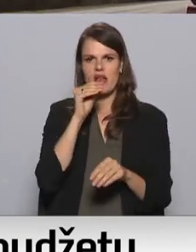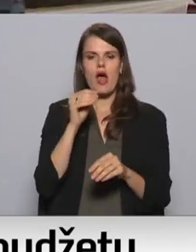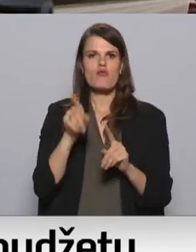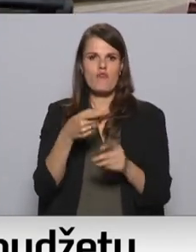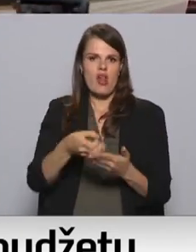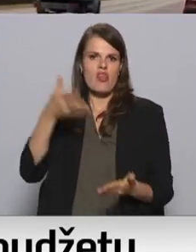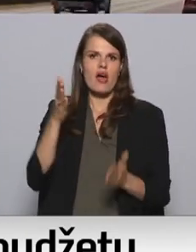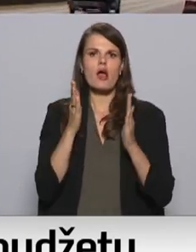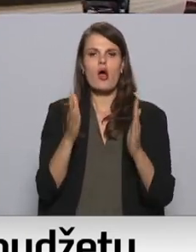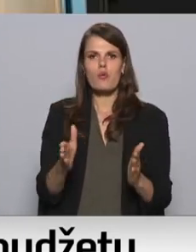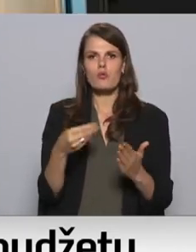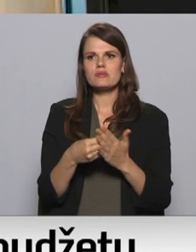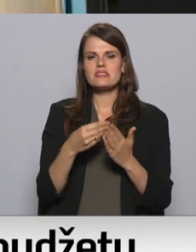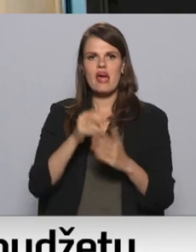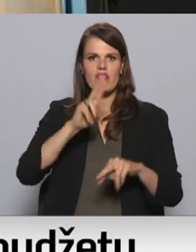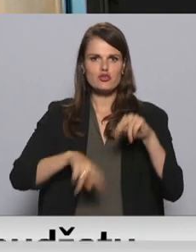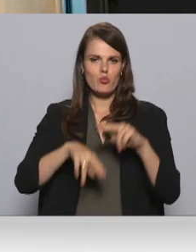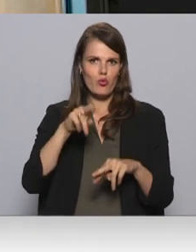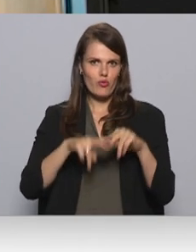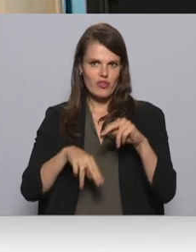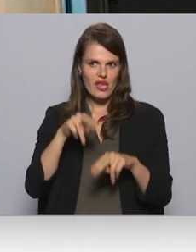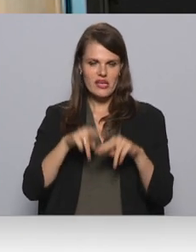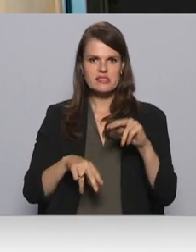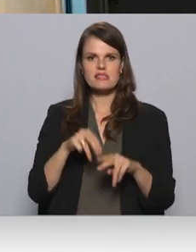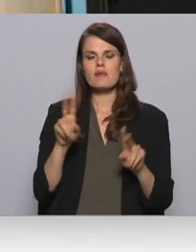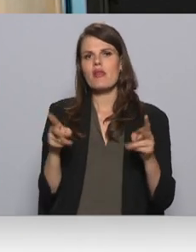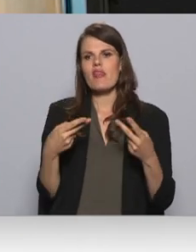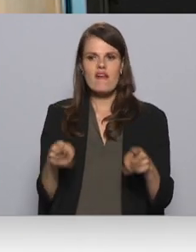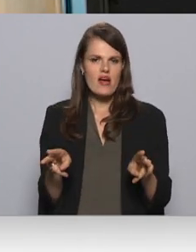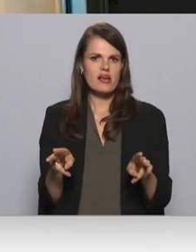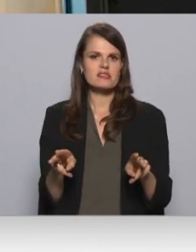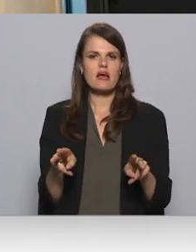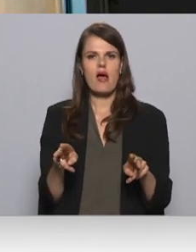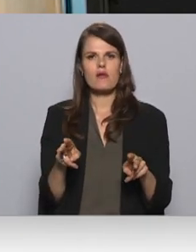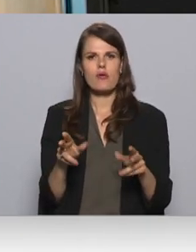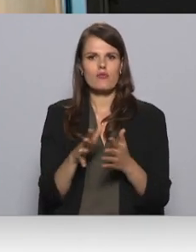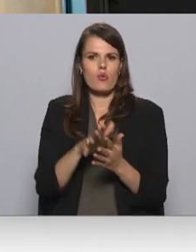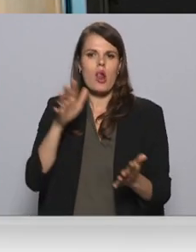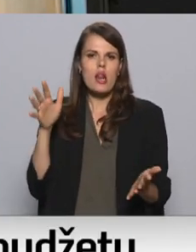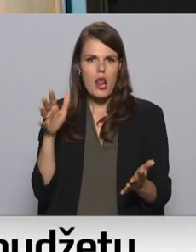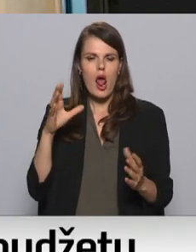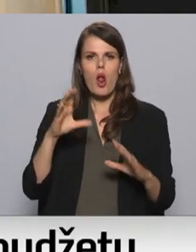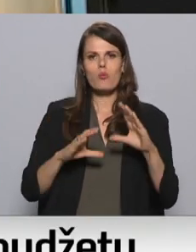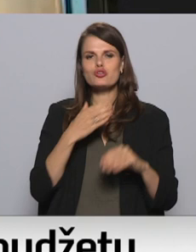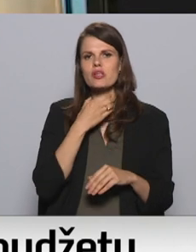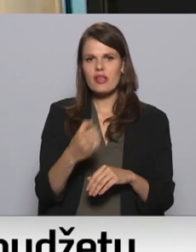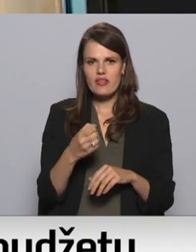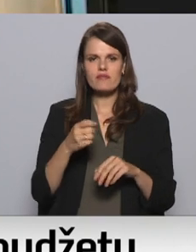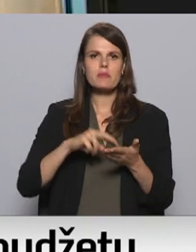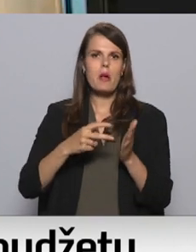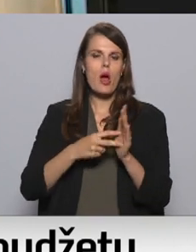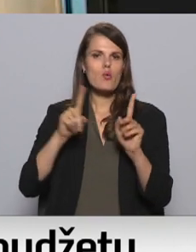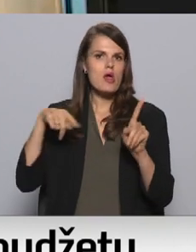būvniecībā. Tas, ko no budžeta nevajadzētu darīt, ir ar, teiksim, relatīvi lielu budžeta deficītu, kas tiek plānots